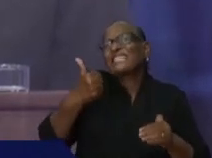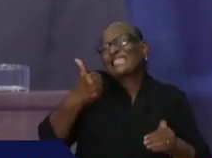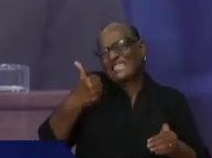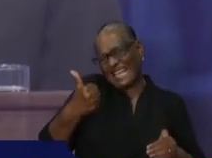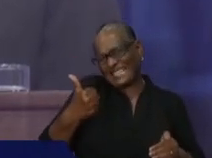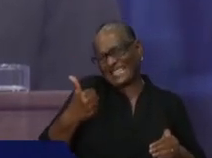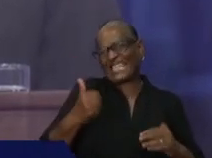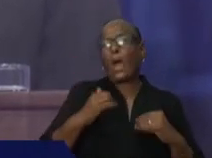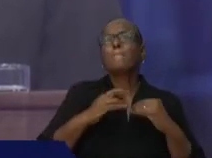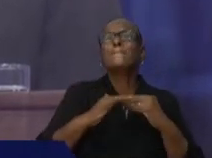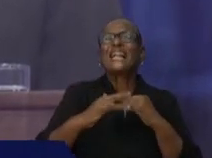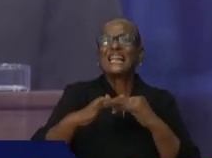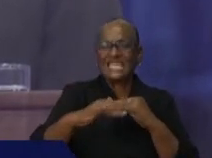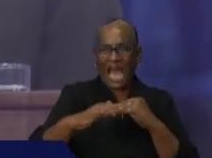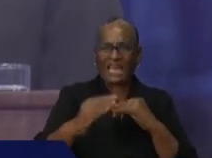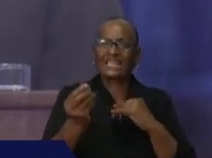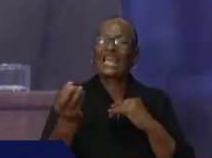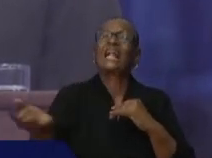miljard.